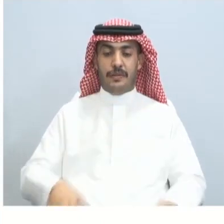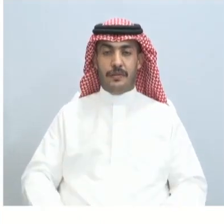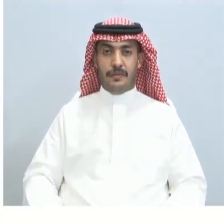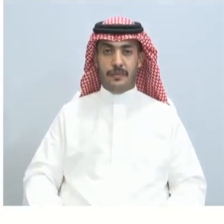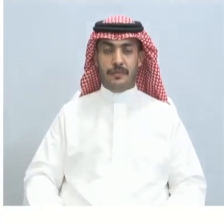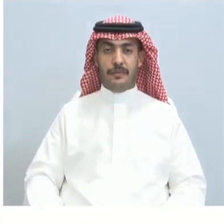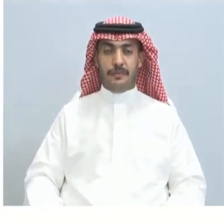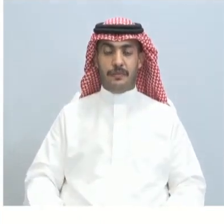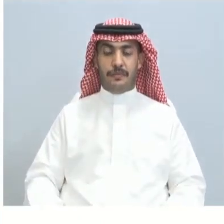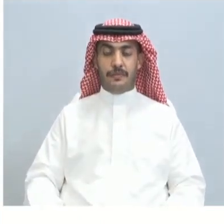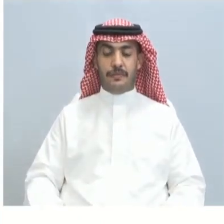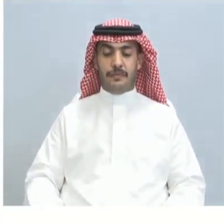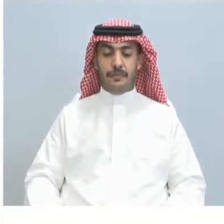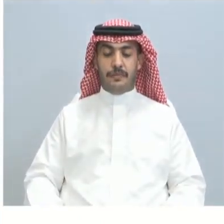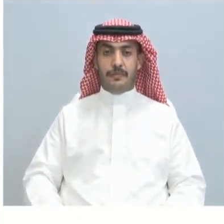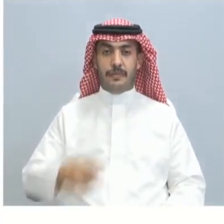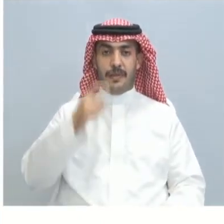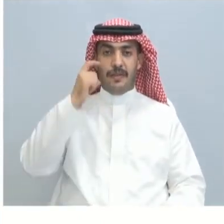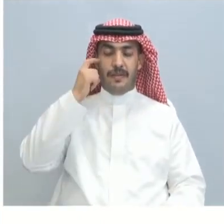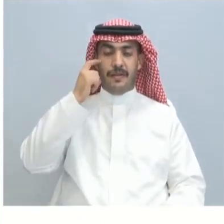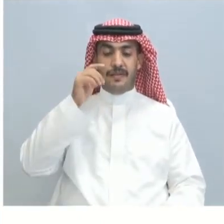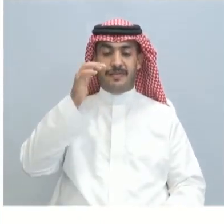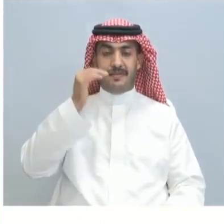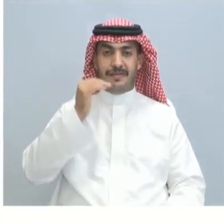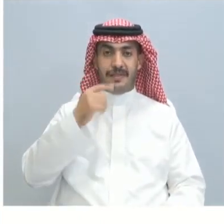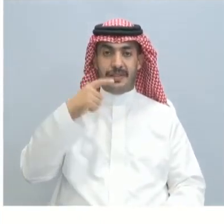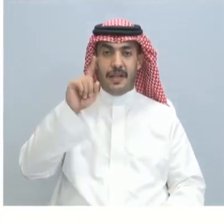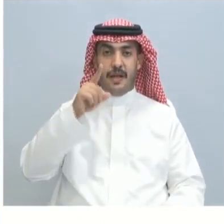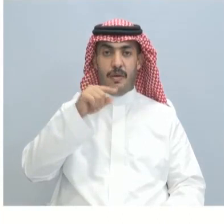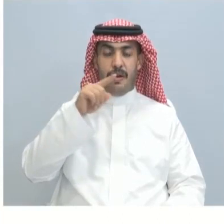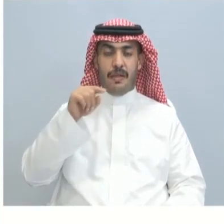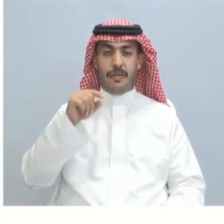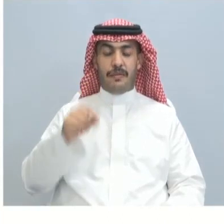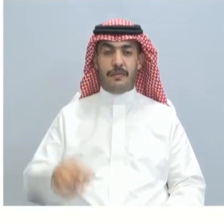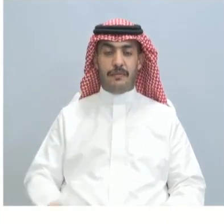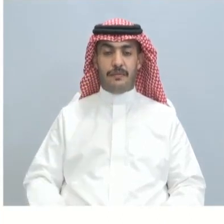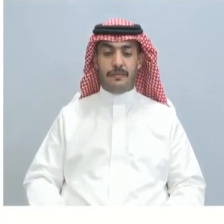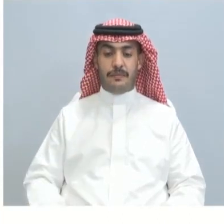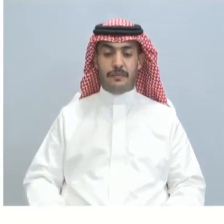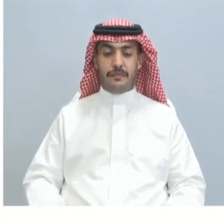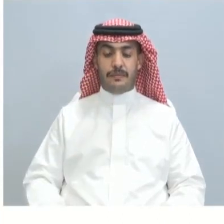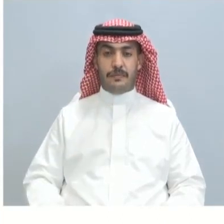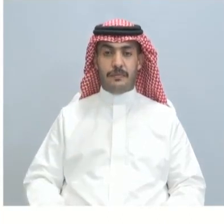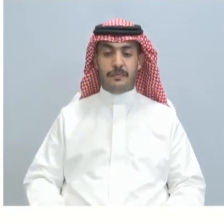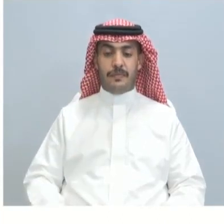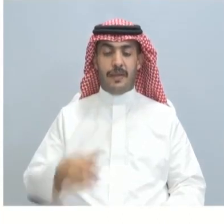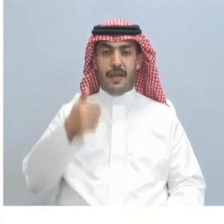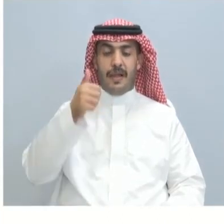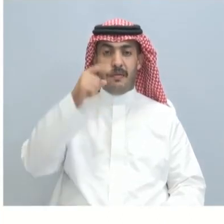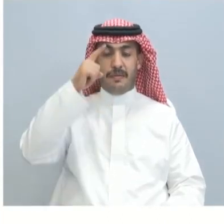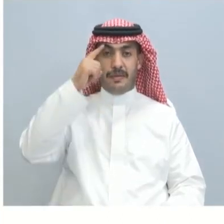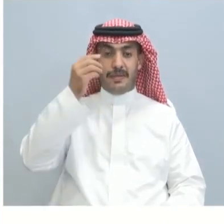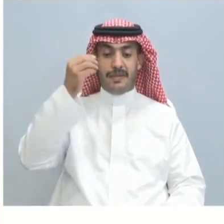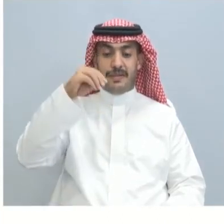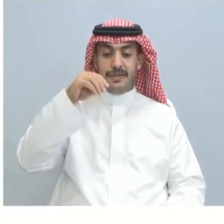الشخصيه اود منك ان تفكر في هذه العبارات هل هي صحيحه ام خاطئه لو نظرنا عباره الف كلما زاد